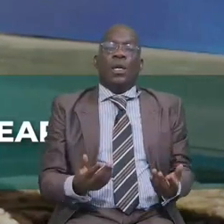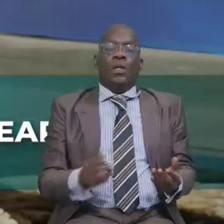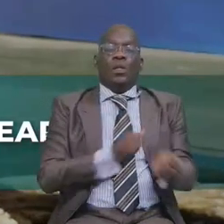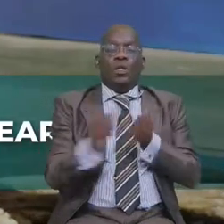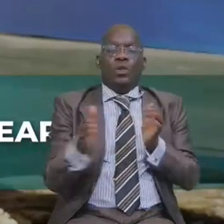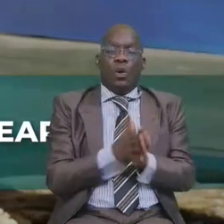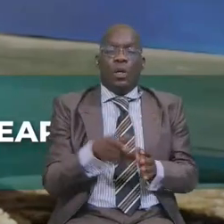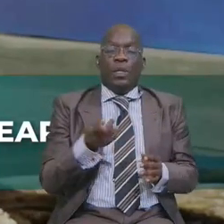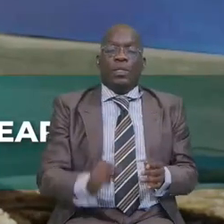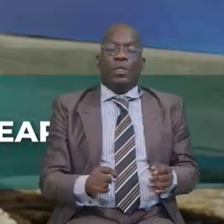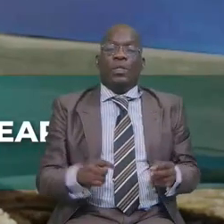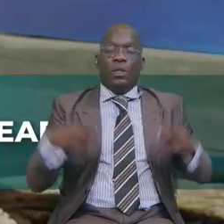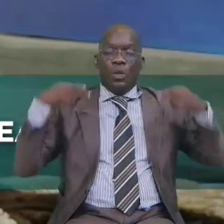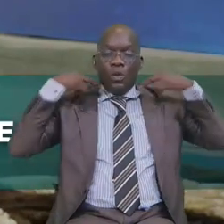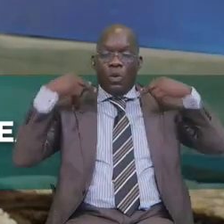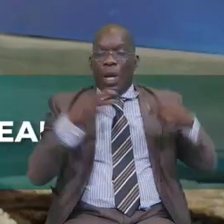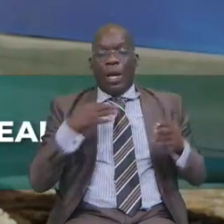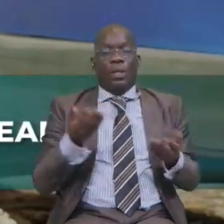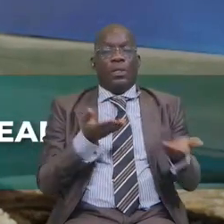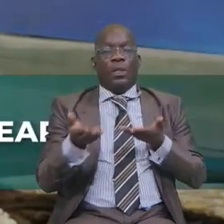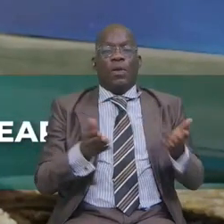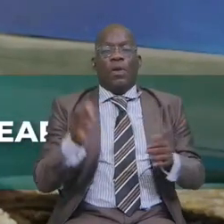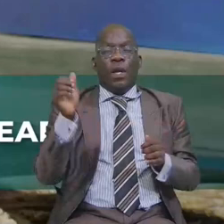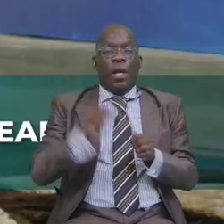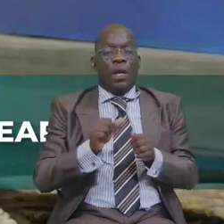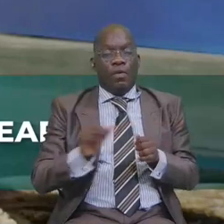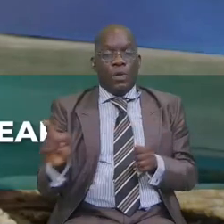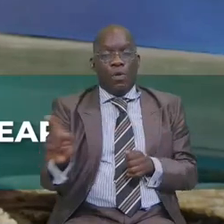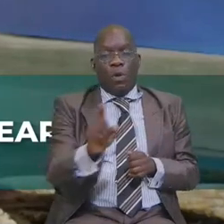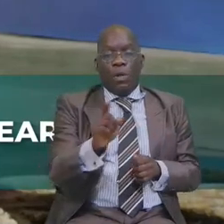et il a servi à tout le monde. Il a dit au revoir.